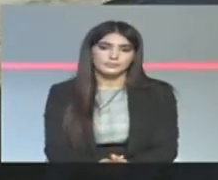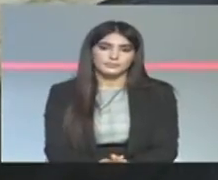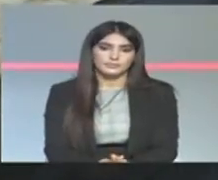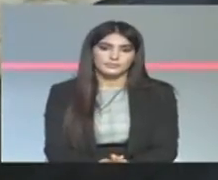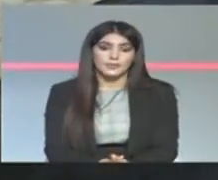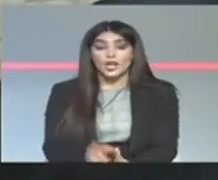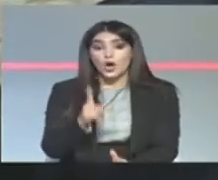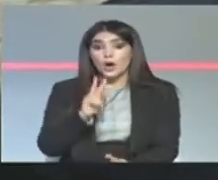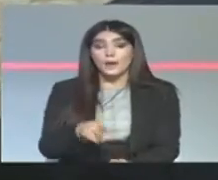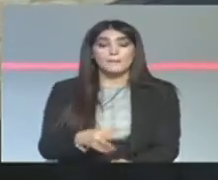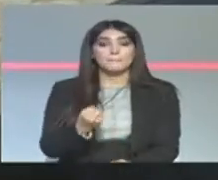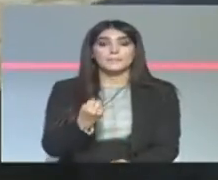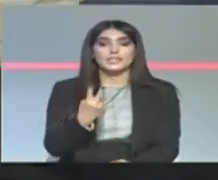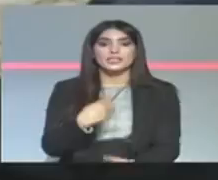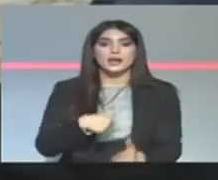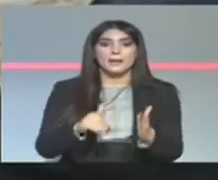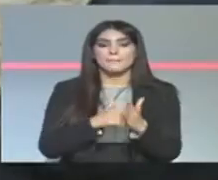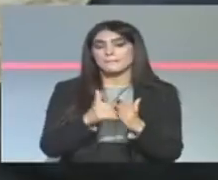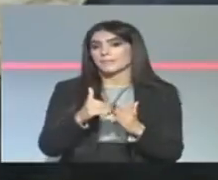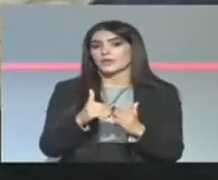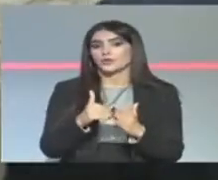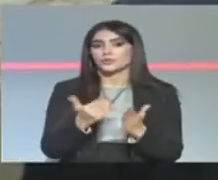مائتي مليون